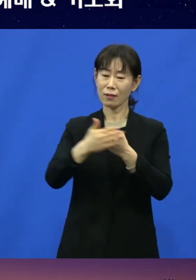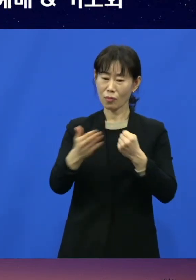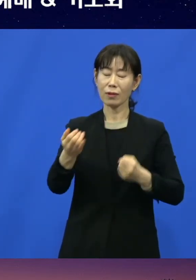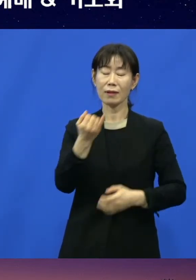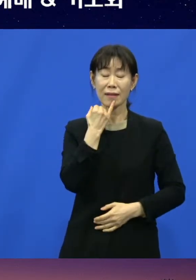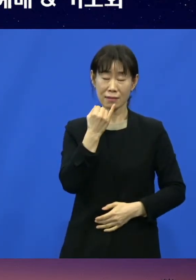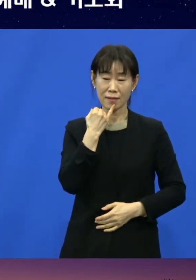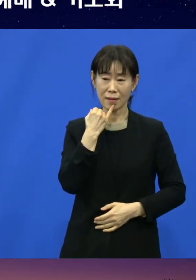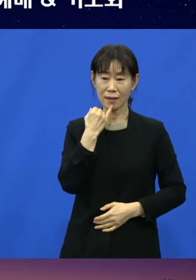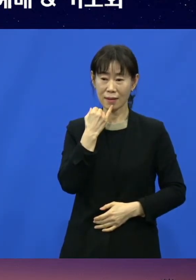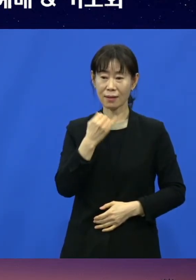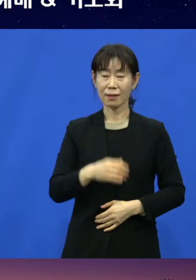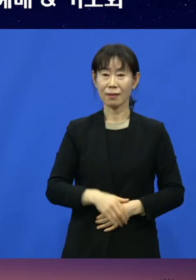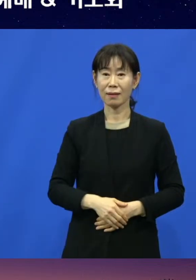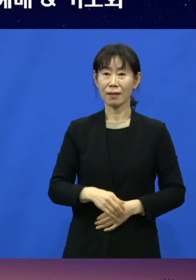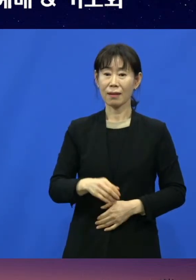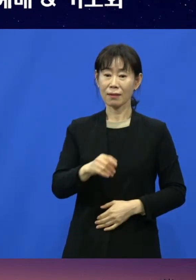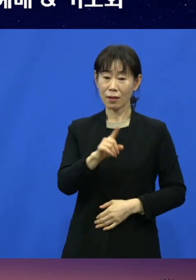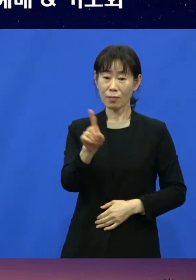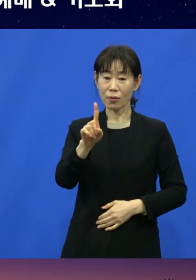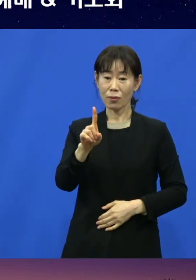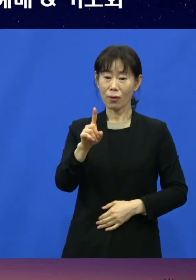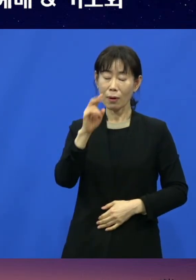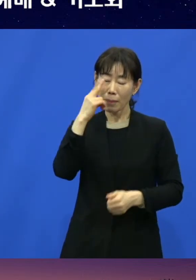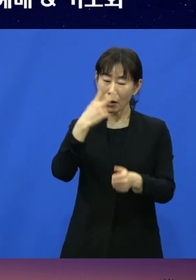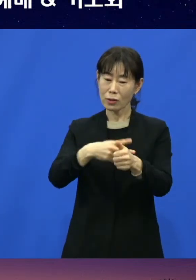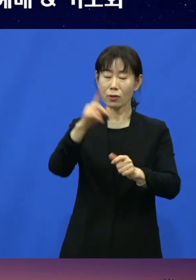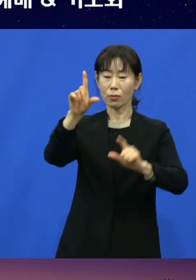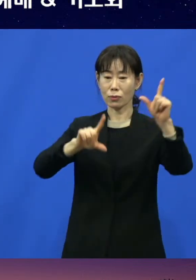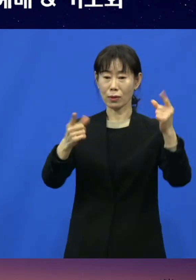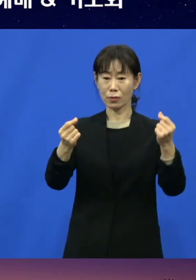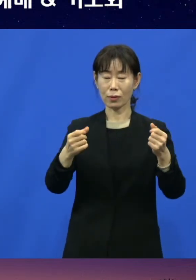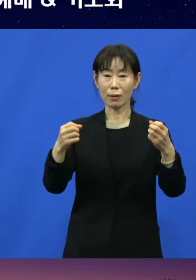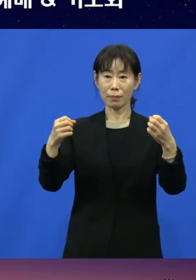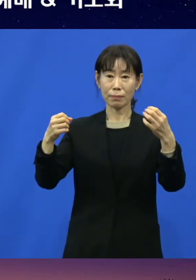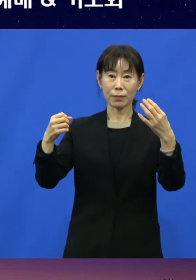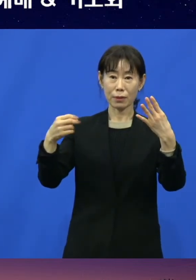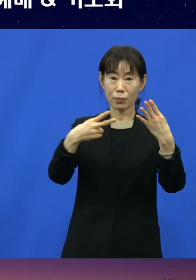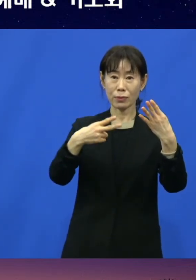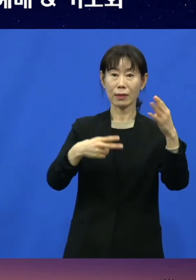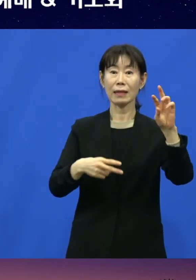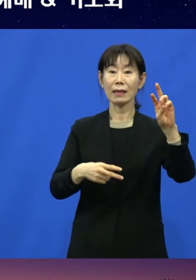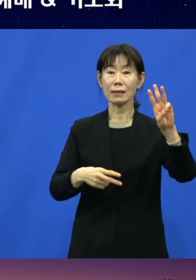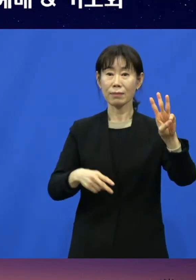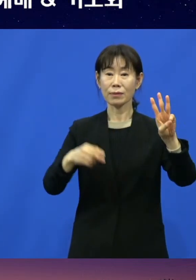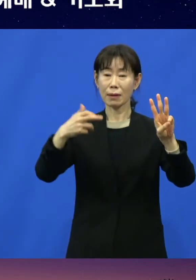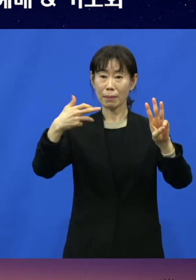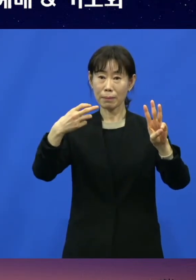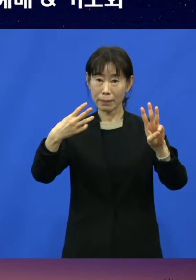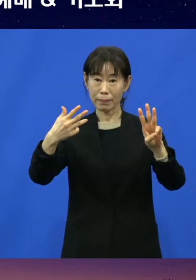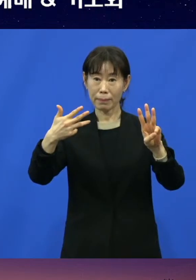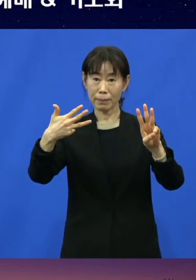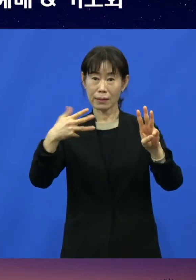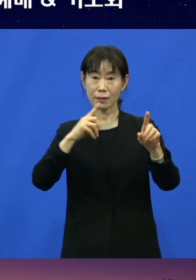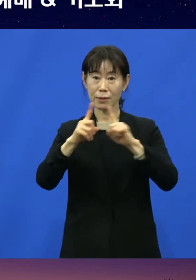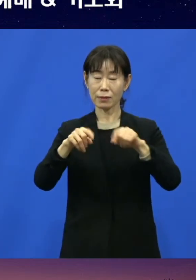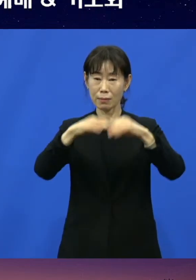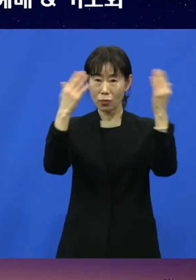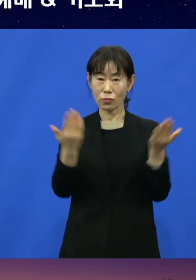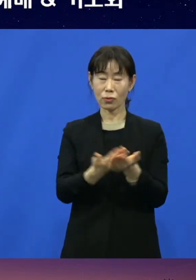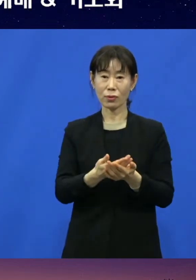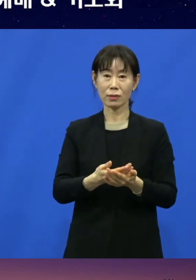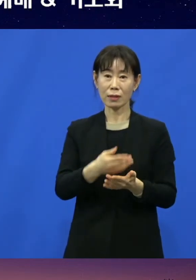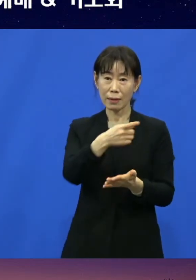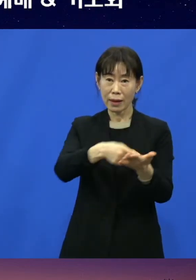그것이 바울 사도의 모습이에요, 여러분. 빌립보서 3장 8절을 보면 또한 모든 것을 해로 여기면